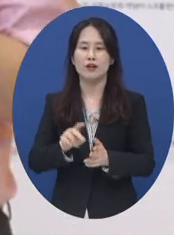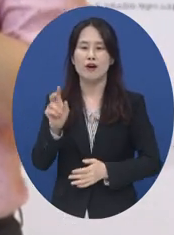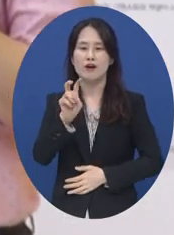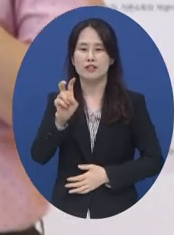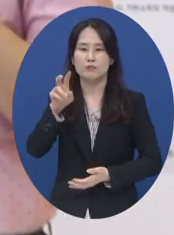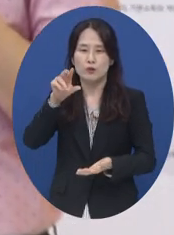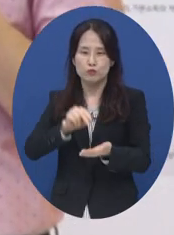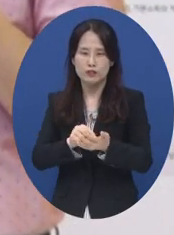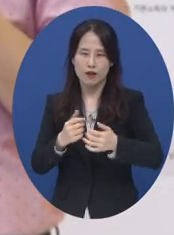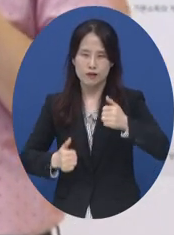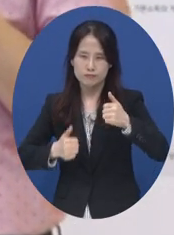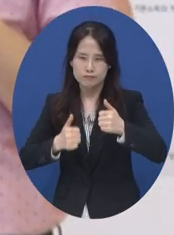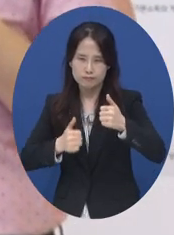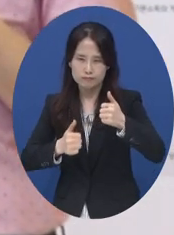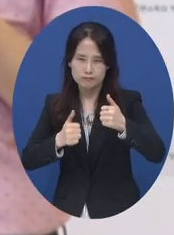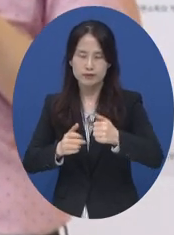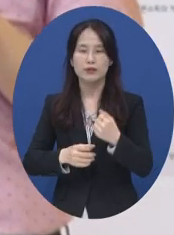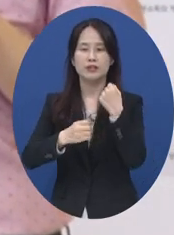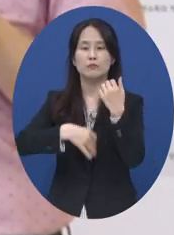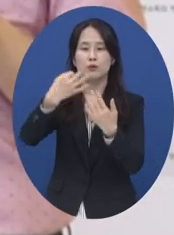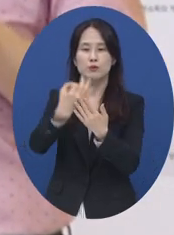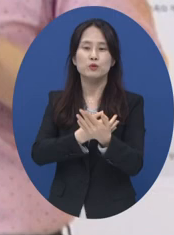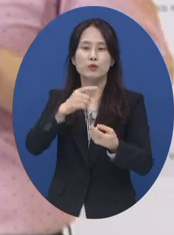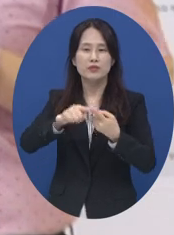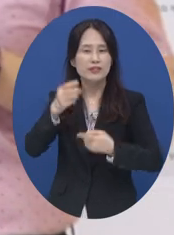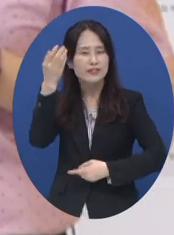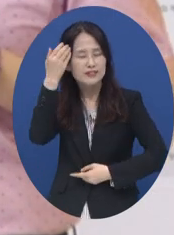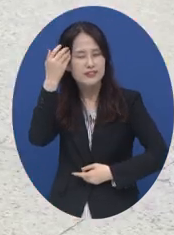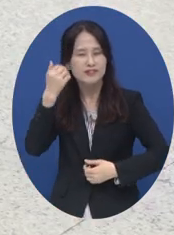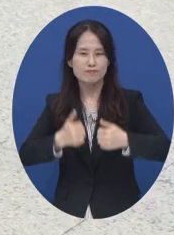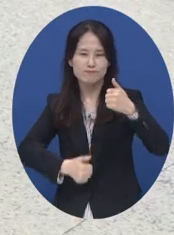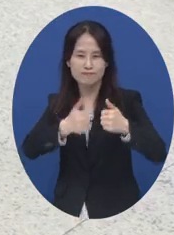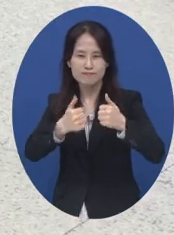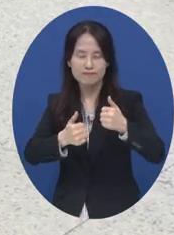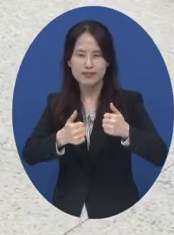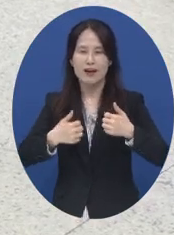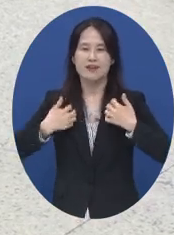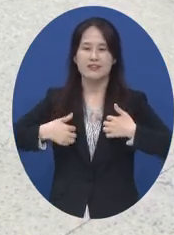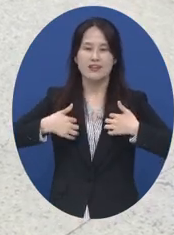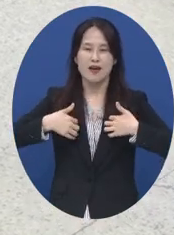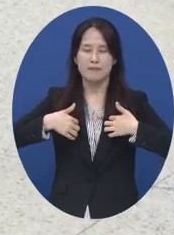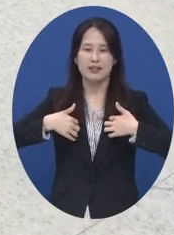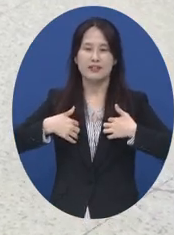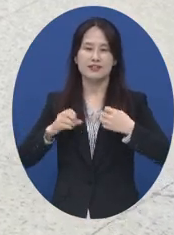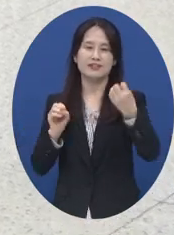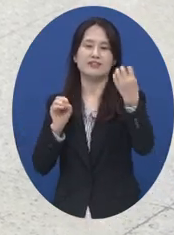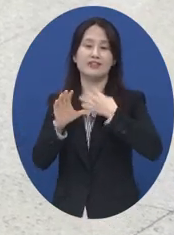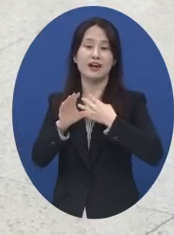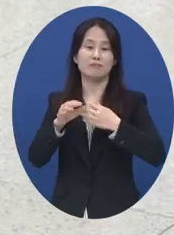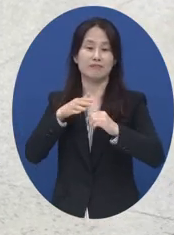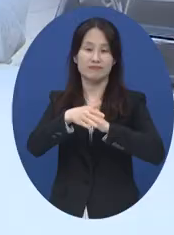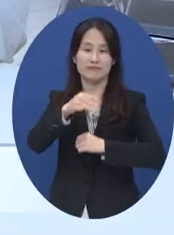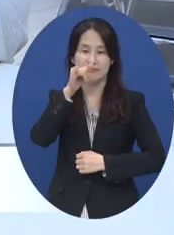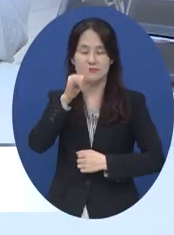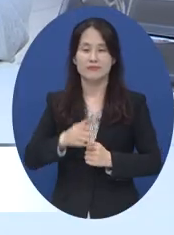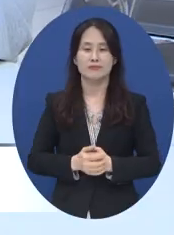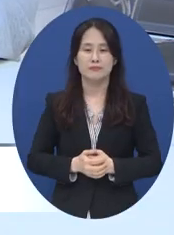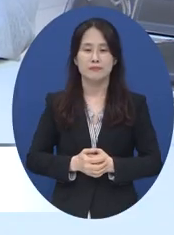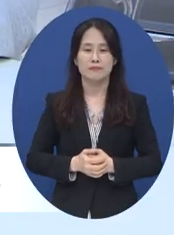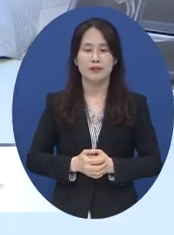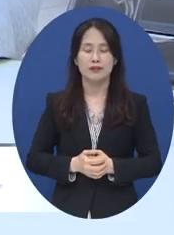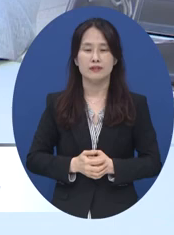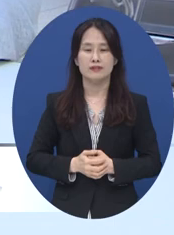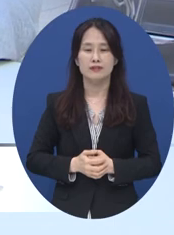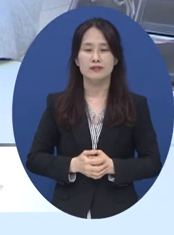20문제 에 도전하며 기본소득 에 관한 지식을 결혼은 유쾌하고 재미있는 퀴즈 대결이 펼쳐집니다 이밖에도